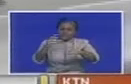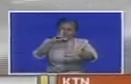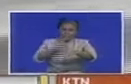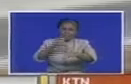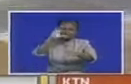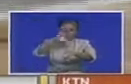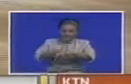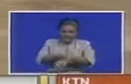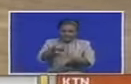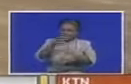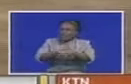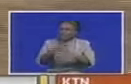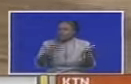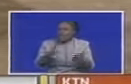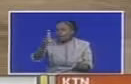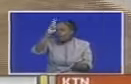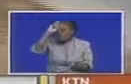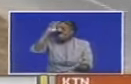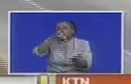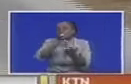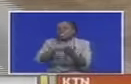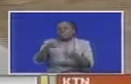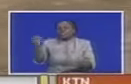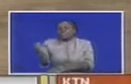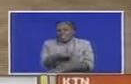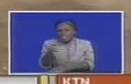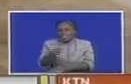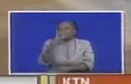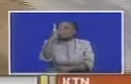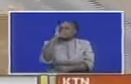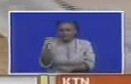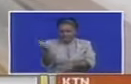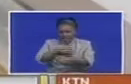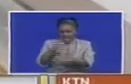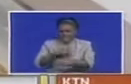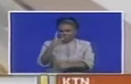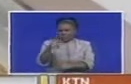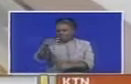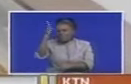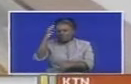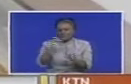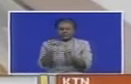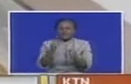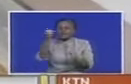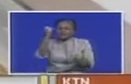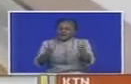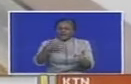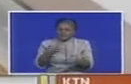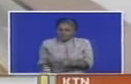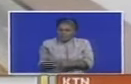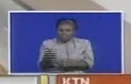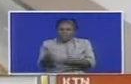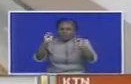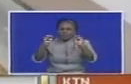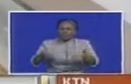katika makao makuu ya polisi kwa muda wa siku 4 bila ufahamu wa hatari iliyokuwa imo ndani. Gari hilo lilikuwa na mabomu yaliyo uwezo